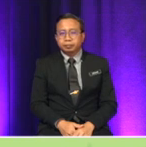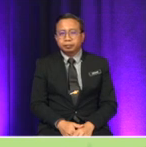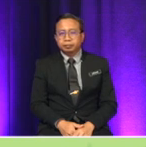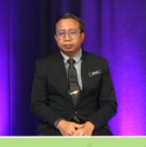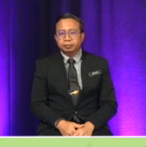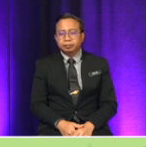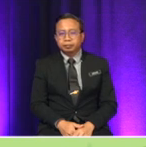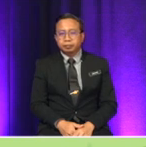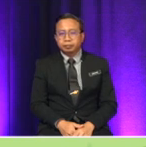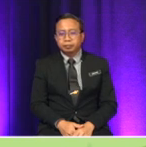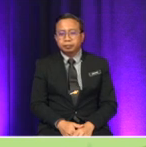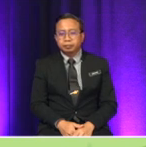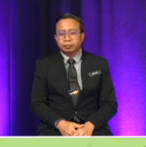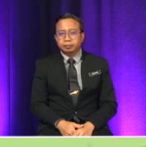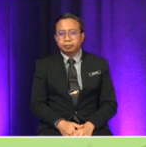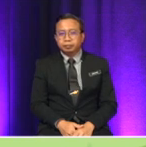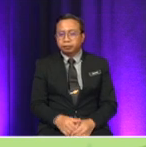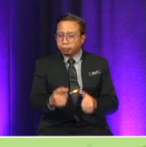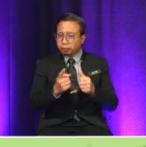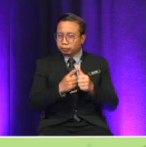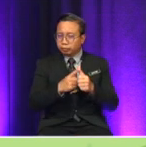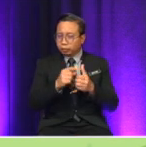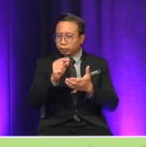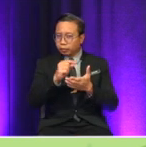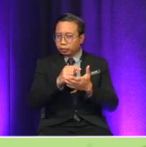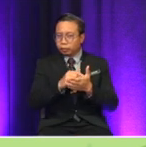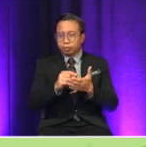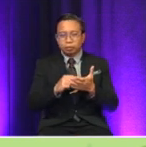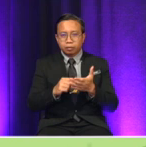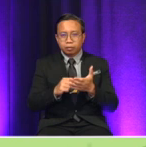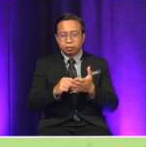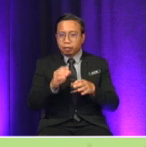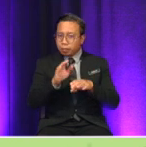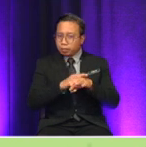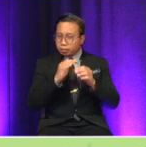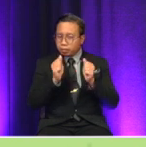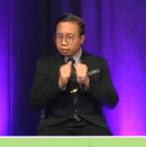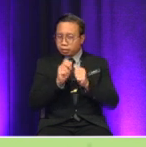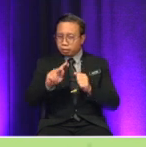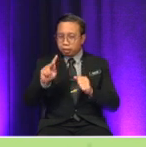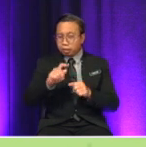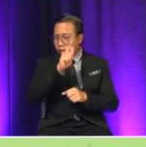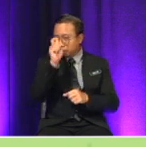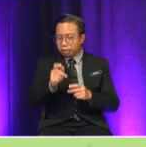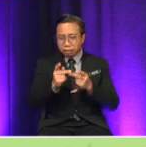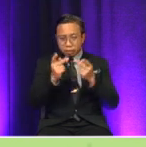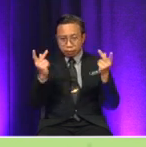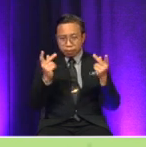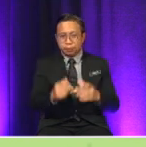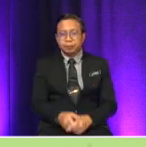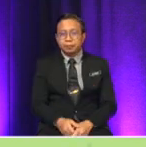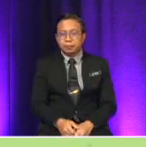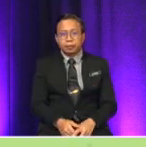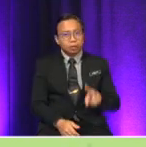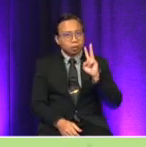Silakan, Lisa. Yang pertama, memberi salam, bermesra dan berbual bersambil bertanya khabar kepada kanak-kanak. Yang